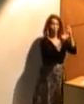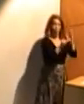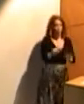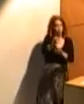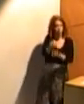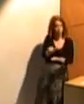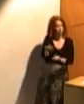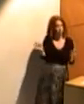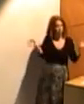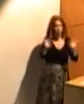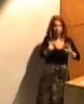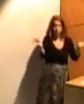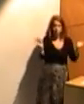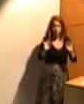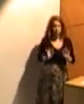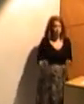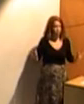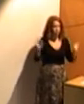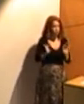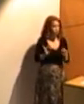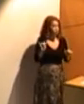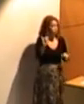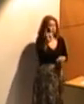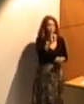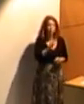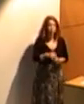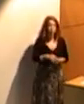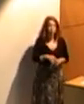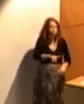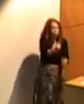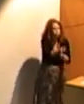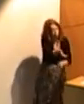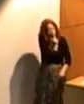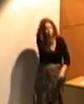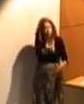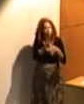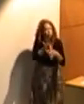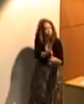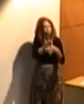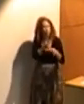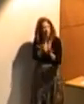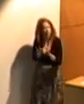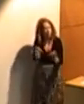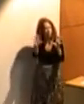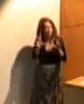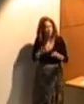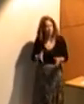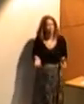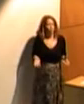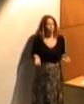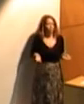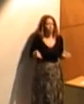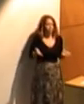elle n'est pas du tout garanti par la loi qui va vous obliger à être fraternelle ça n'a pas de sens non